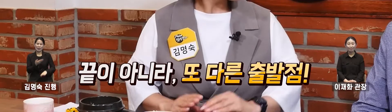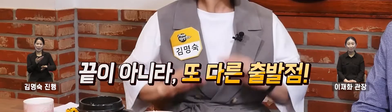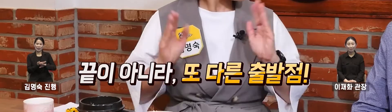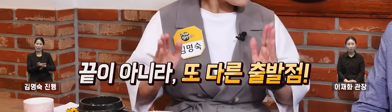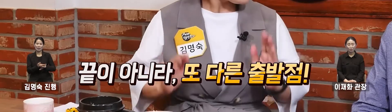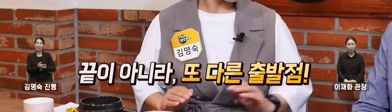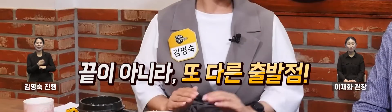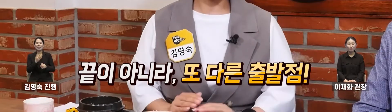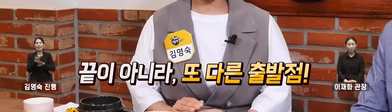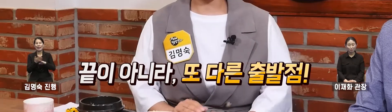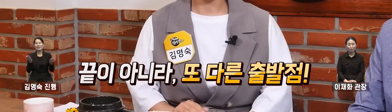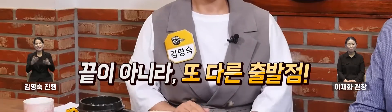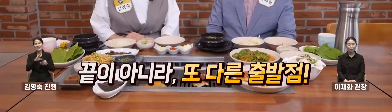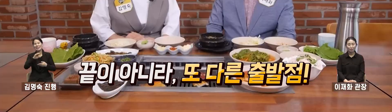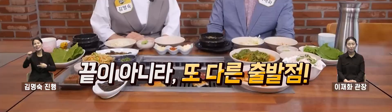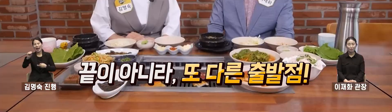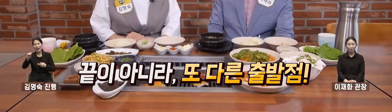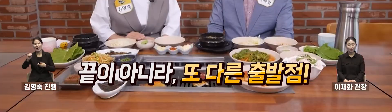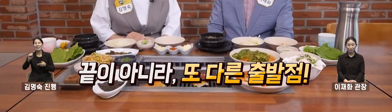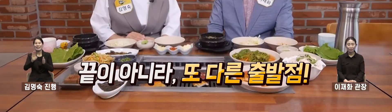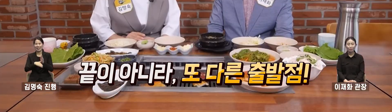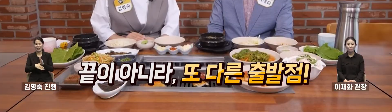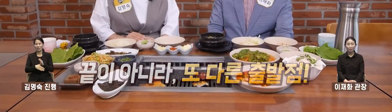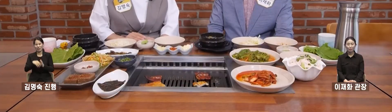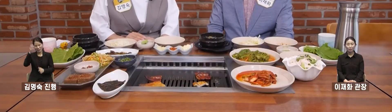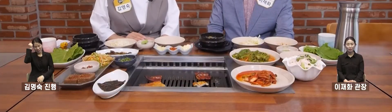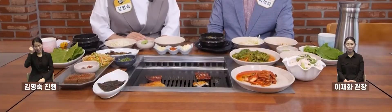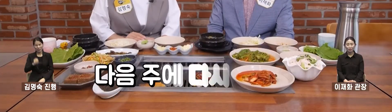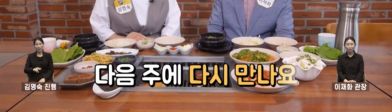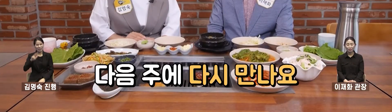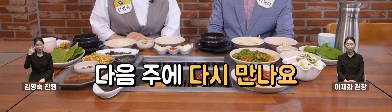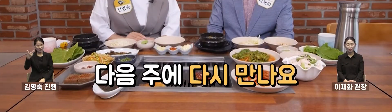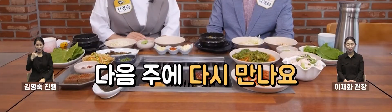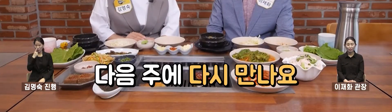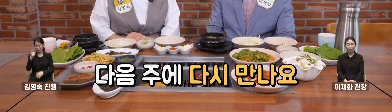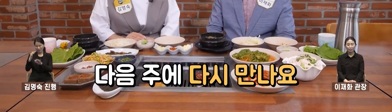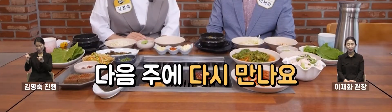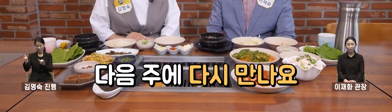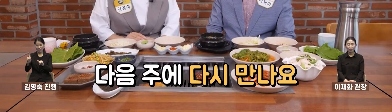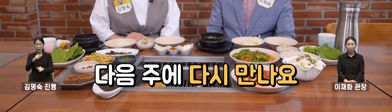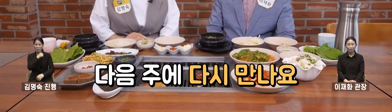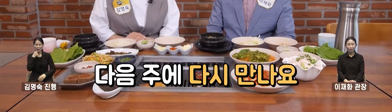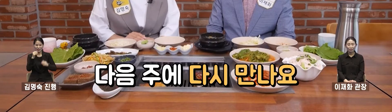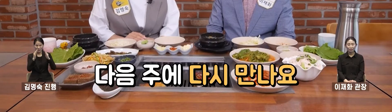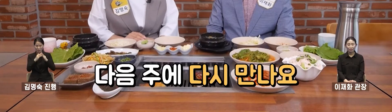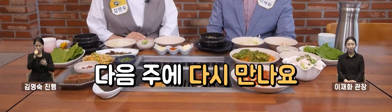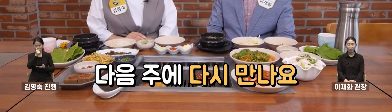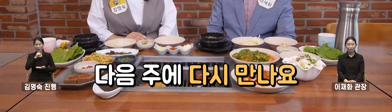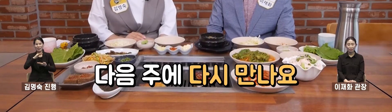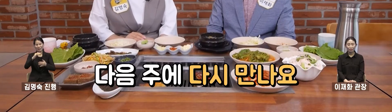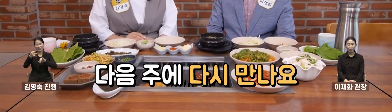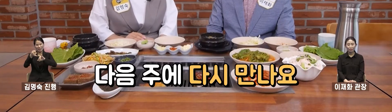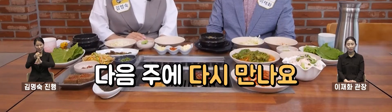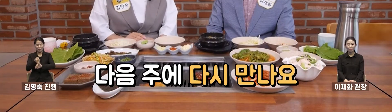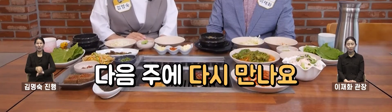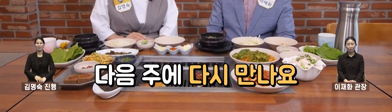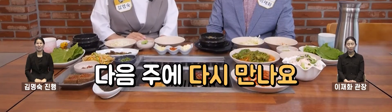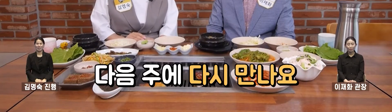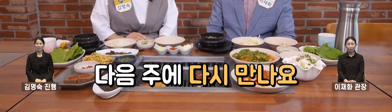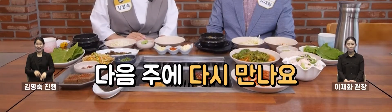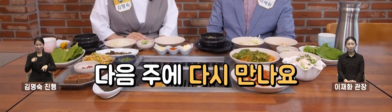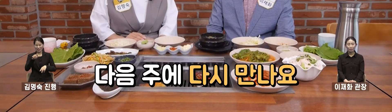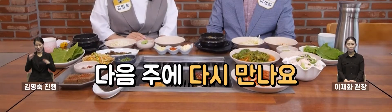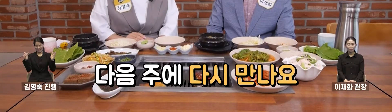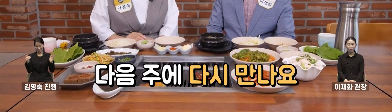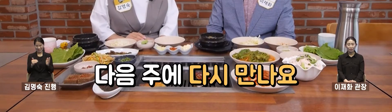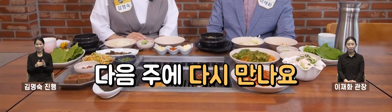다른 출발점이라는 거 꼭 기억하셨으면 좋겠습니다. 저는 다음 주에도 또 멋진 분과 맛있는 맛을 가지고 찾아뵐 것을